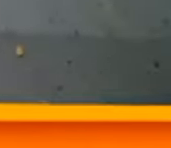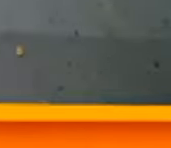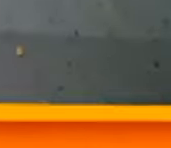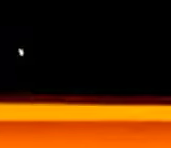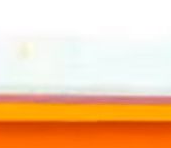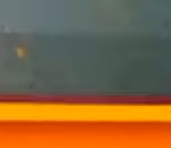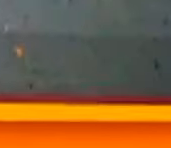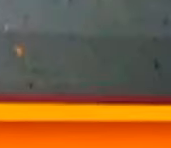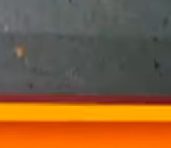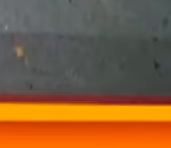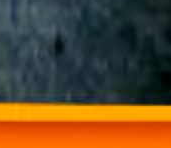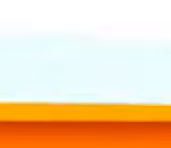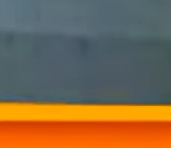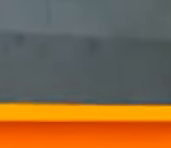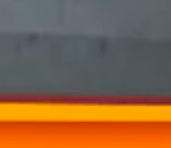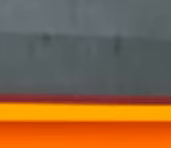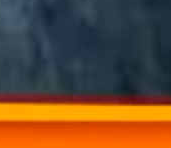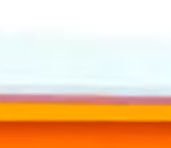pa.